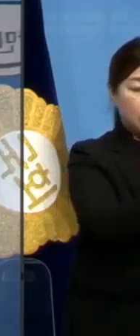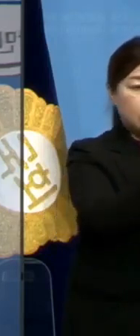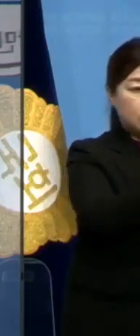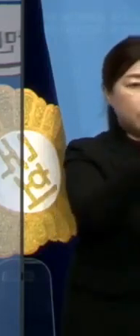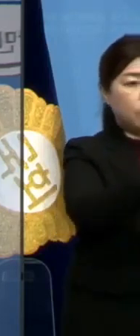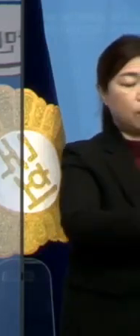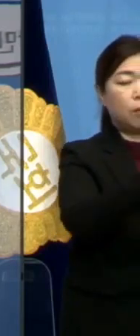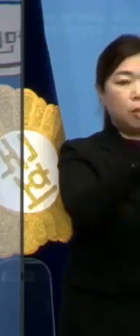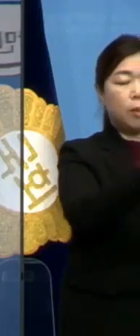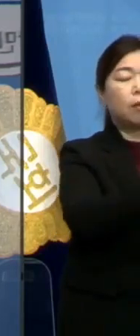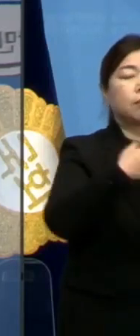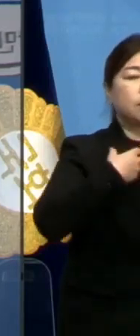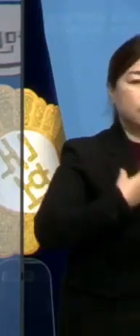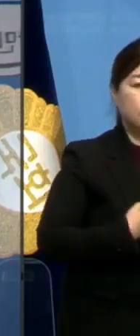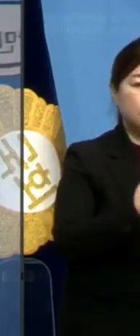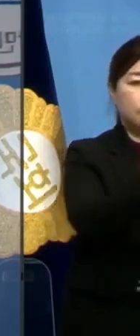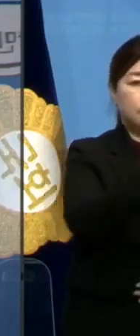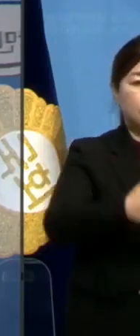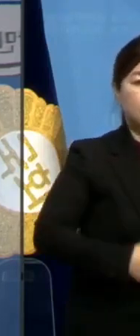보면 실망스럽습니다